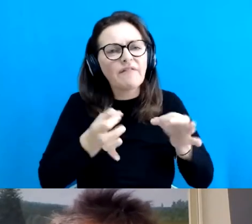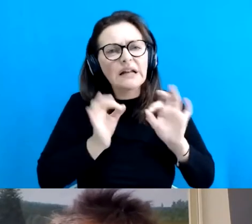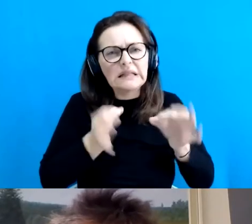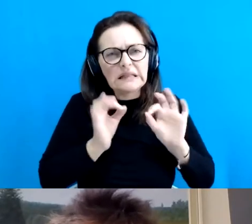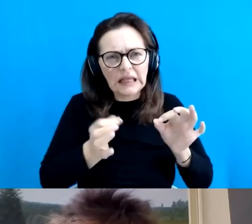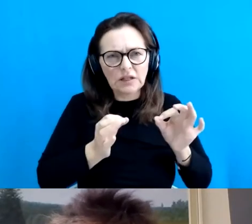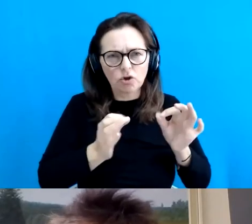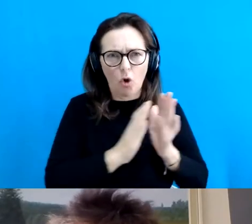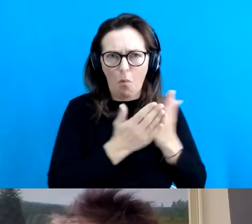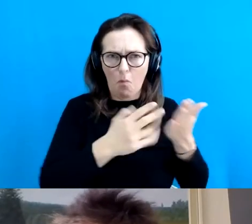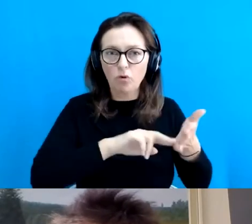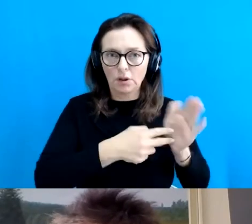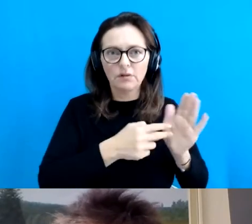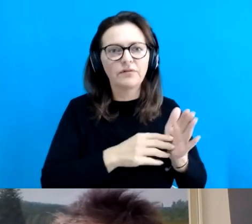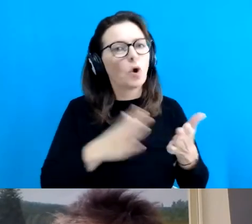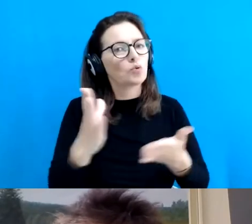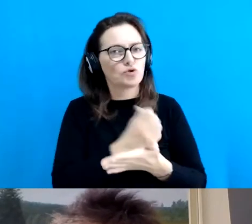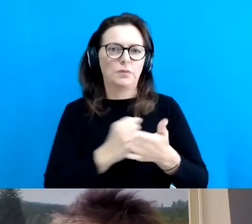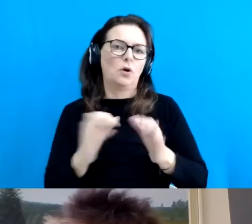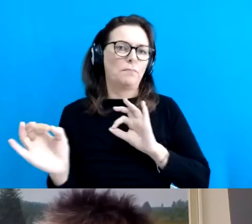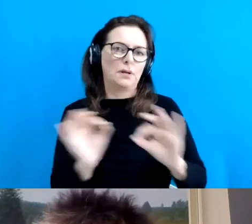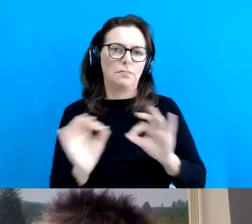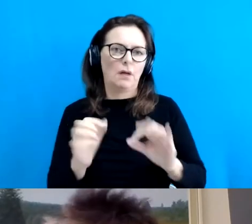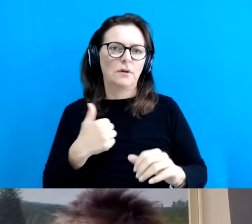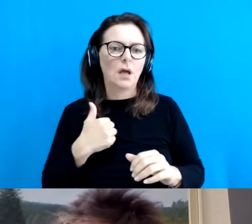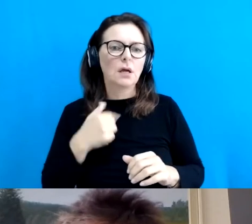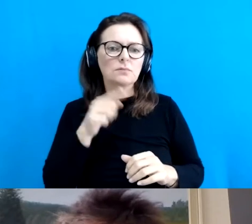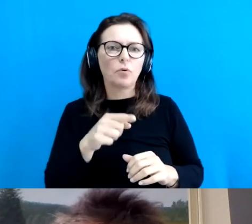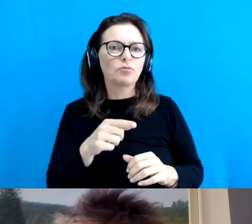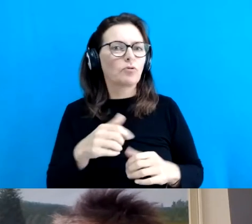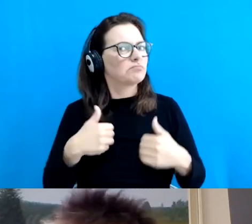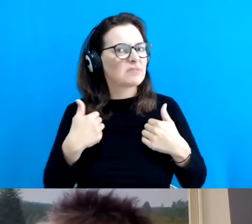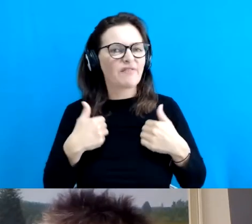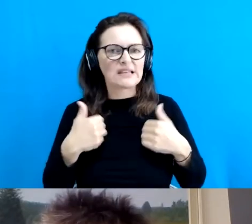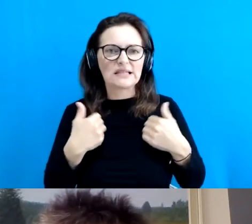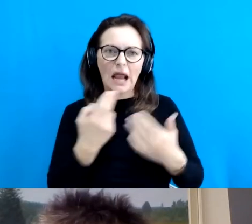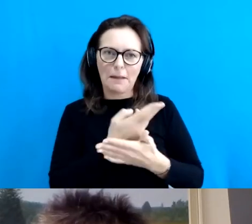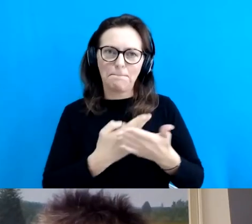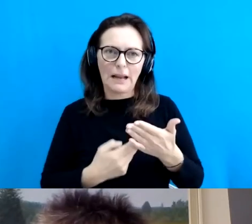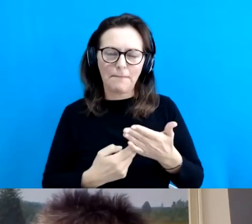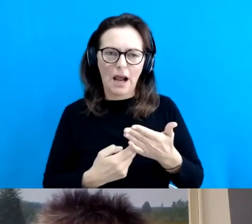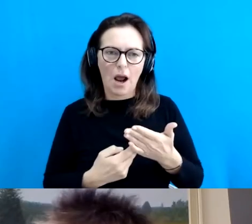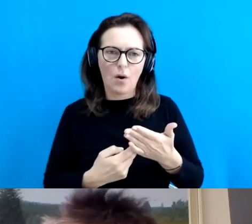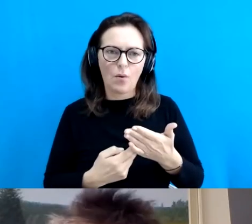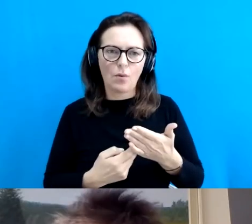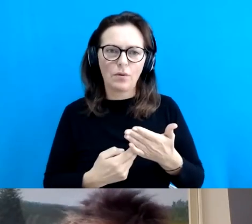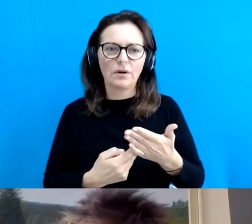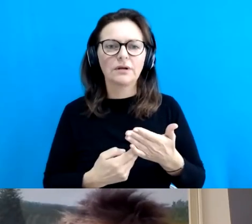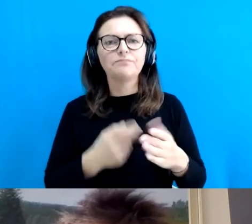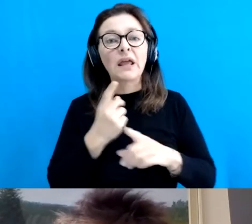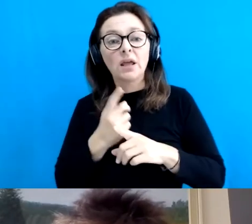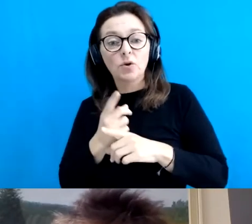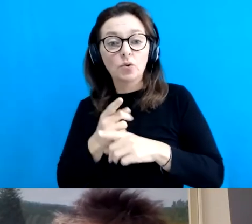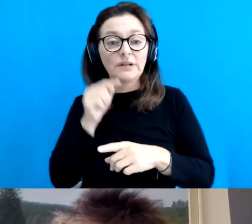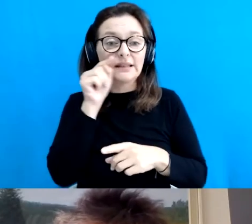pripraviti. Jaz bom to z velikim veseljem prebral, in tudi tam,